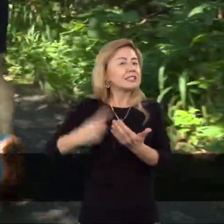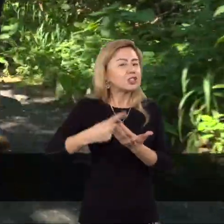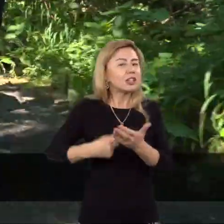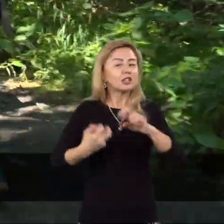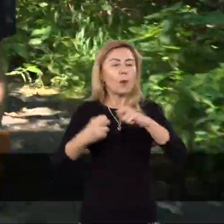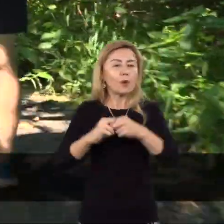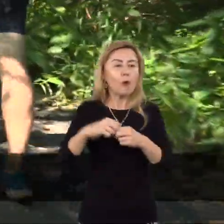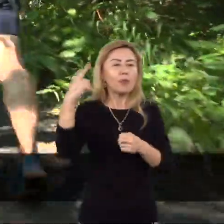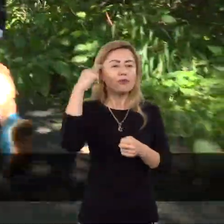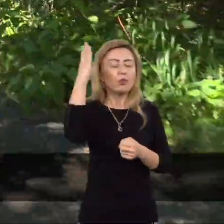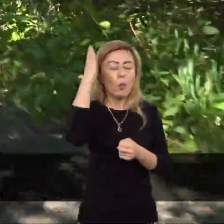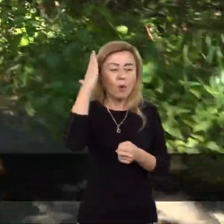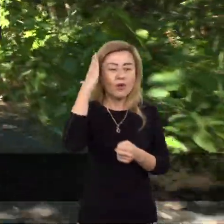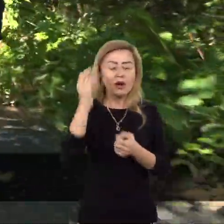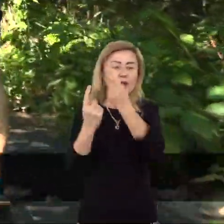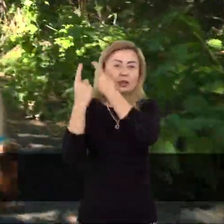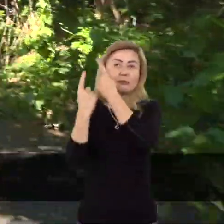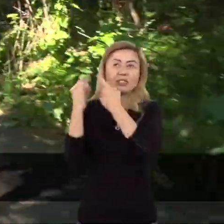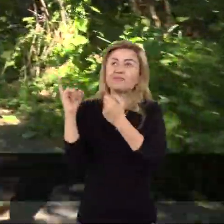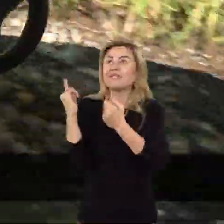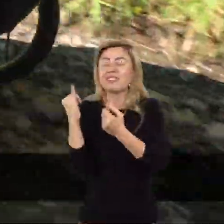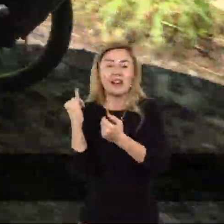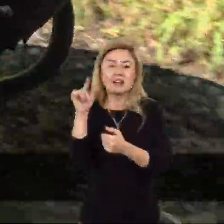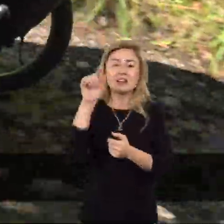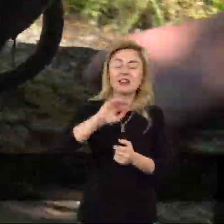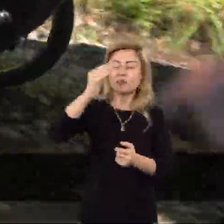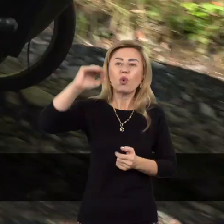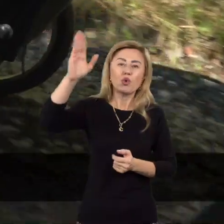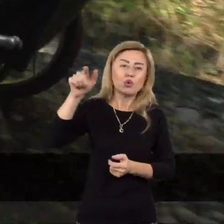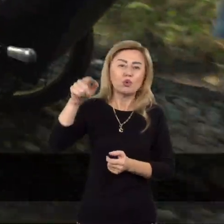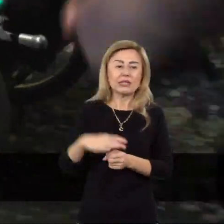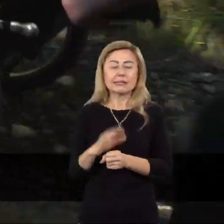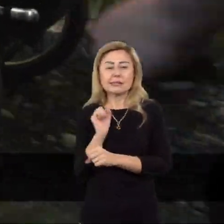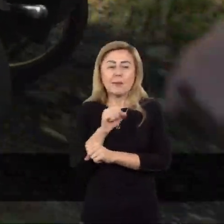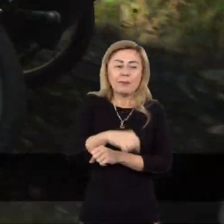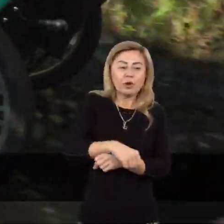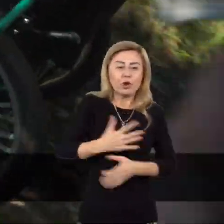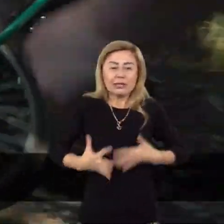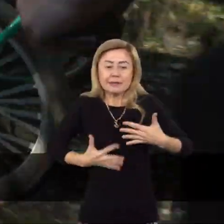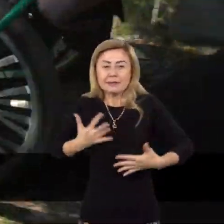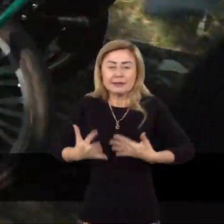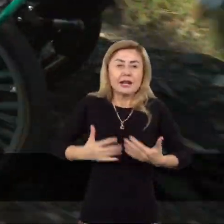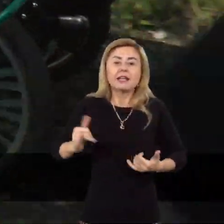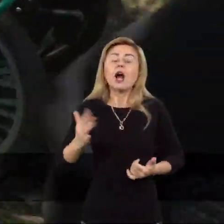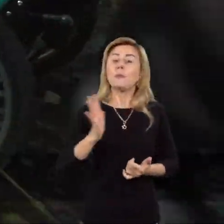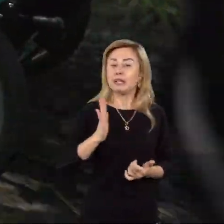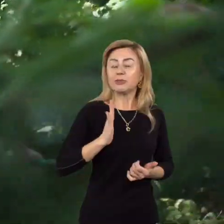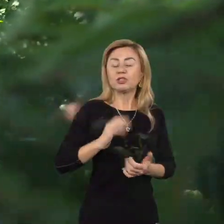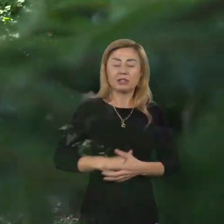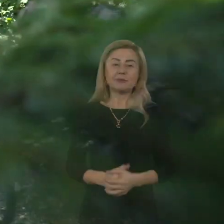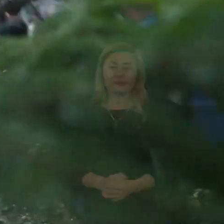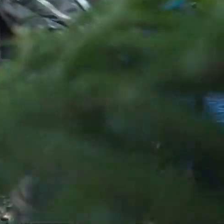głowie też osób, które boją się, co je tam spotka, czy to jest możliwe i czy to jest bezpieczne.